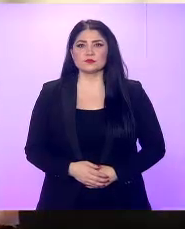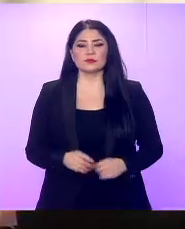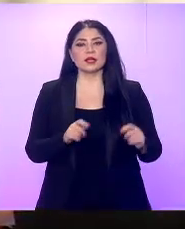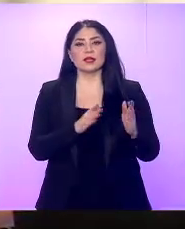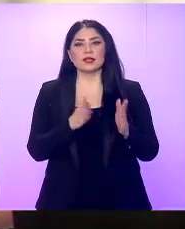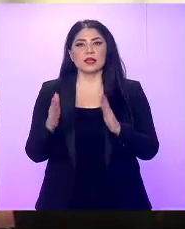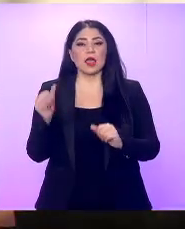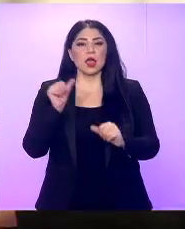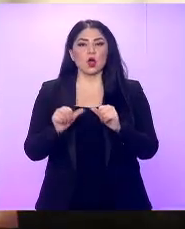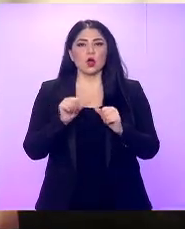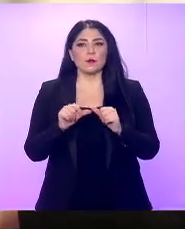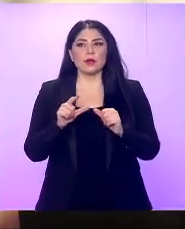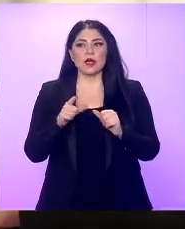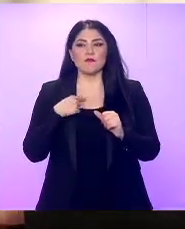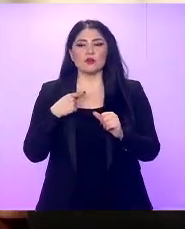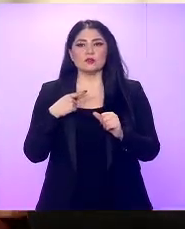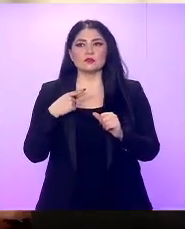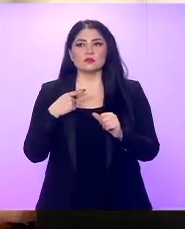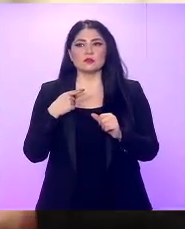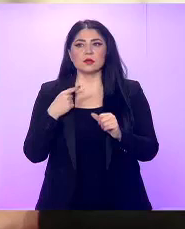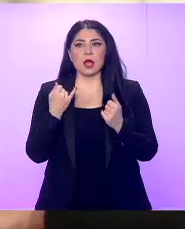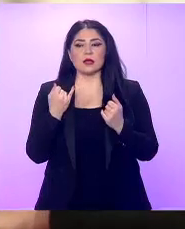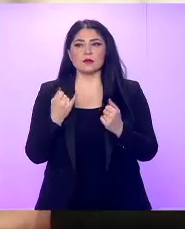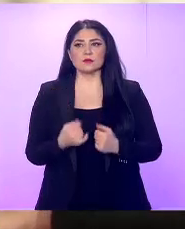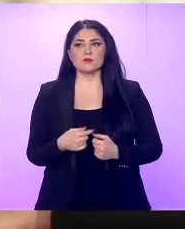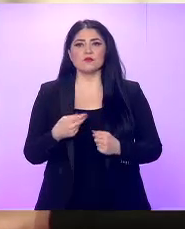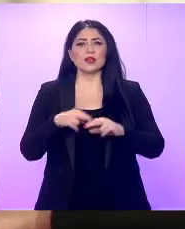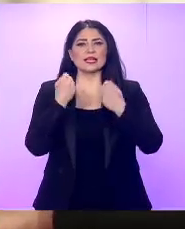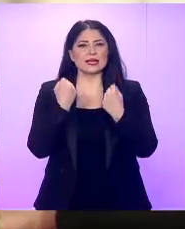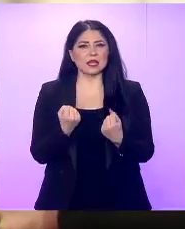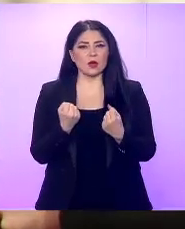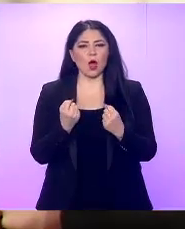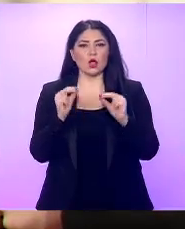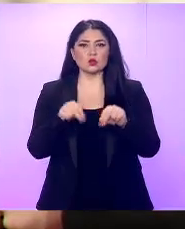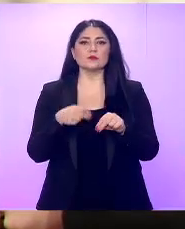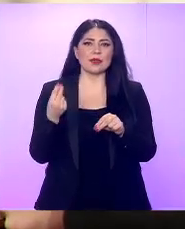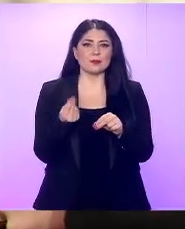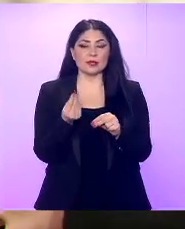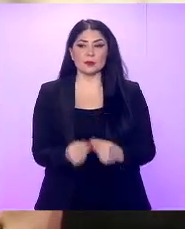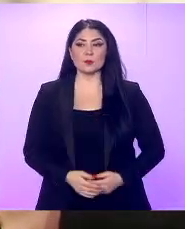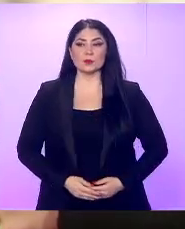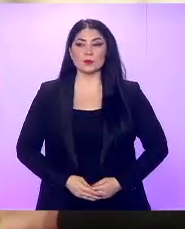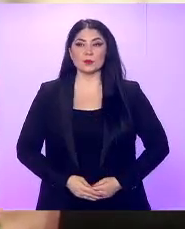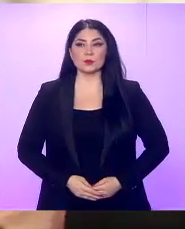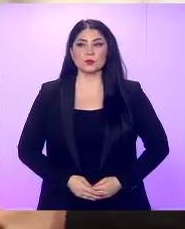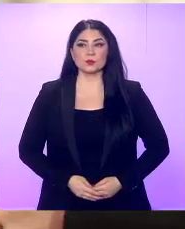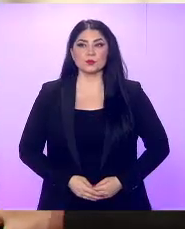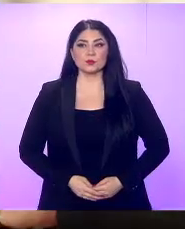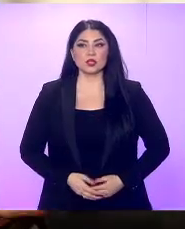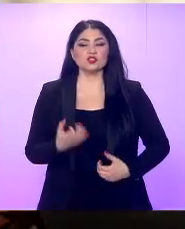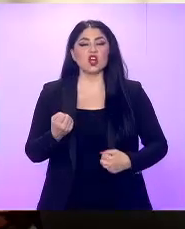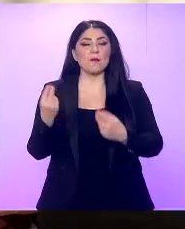și economia a fost recuperată foarte greu, s-a recuperat foarte greu. Lecțiile pe care am aplicat